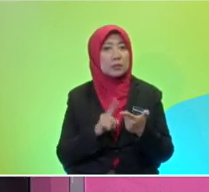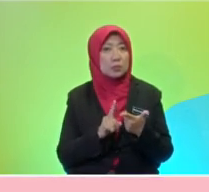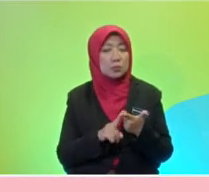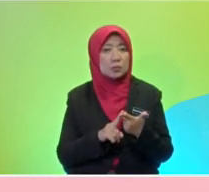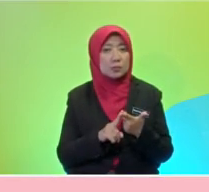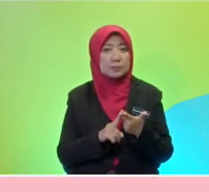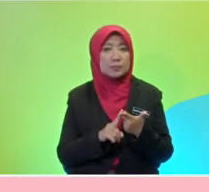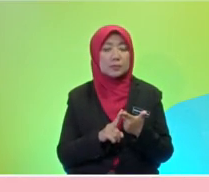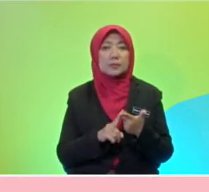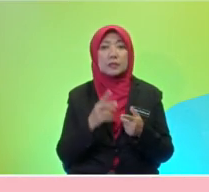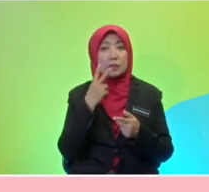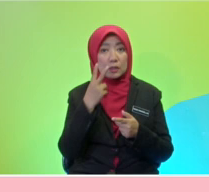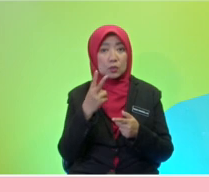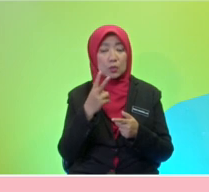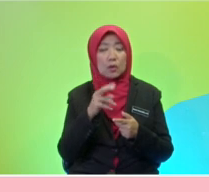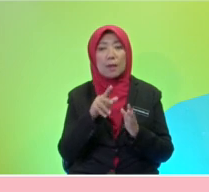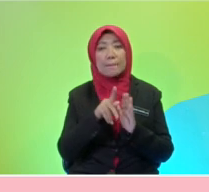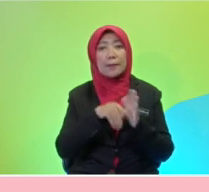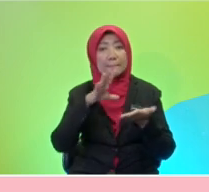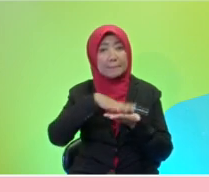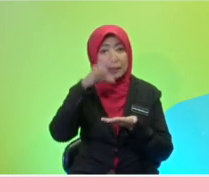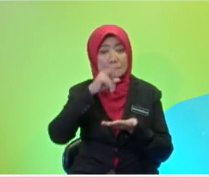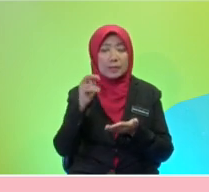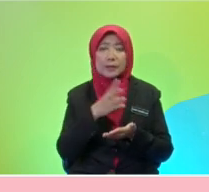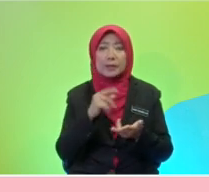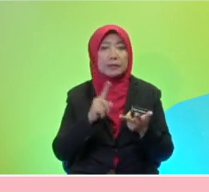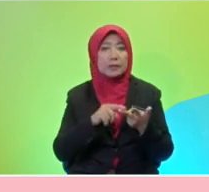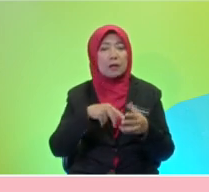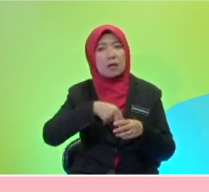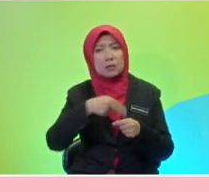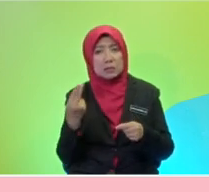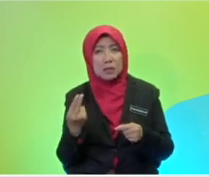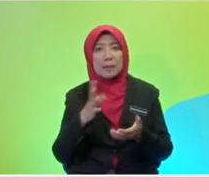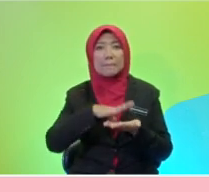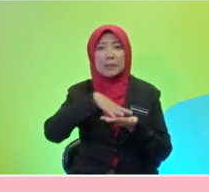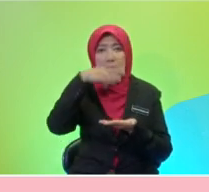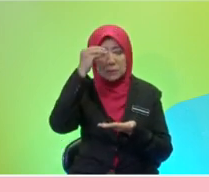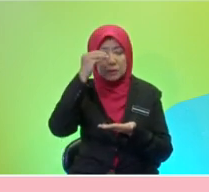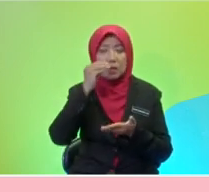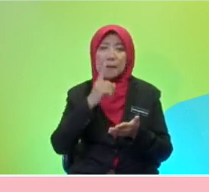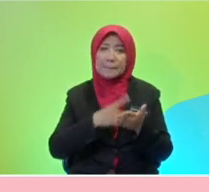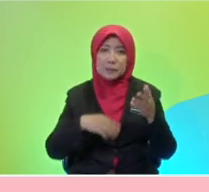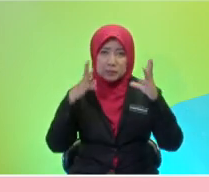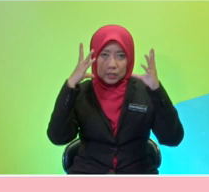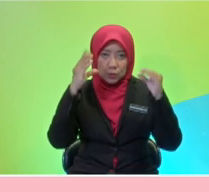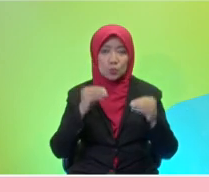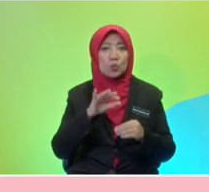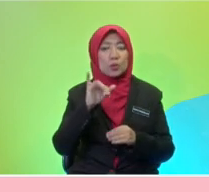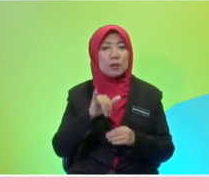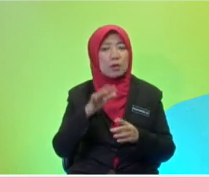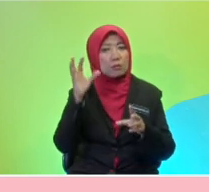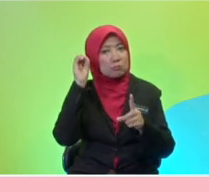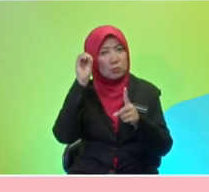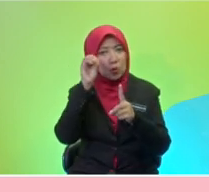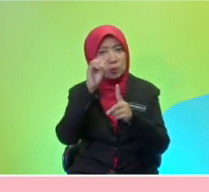pembelajaran yang ketiga hasil pembelajaran Maksudnya apa objektif yang guru nak capai pada hari tersebut dan guru akan